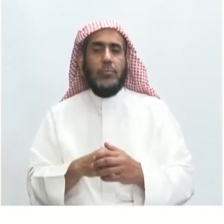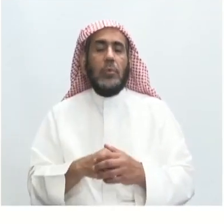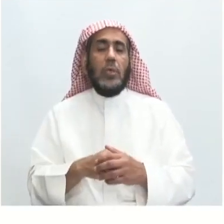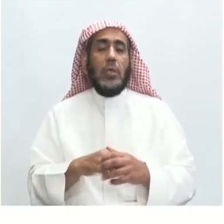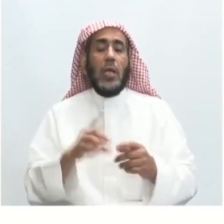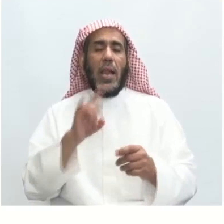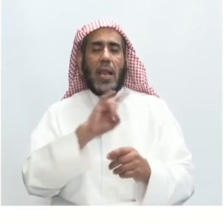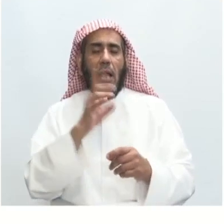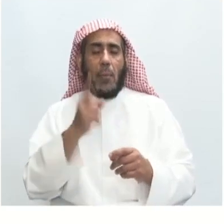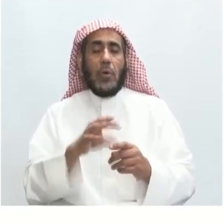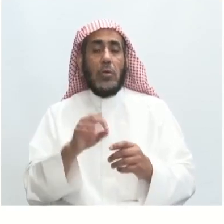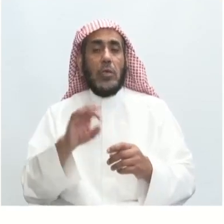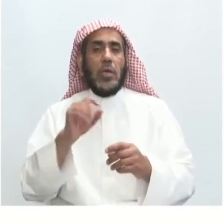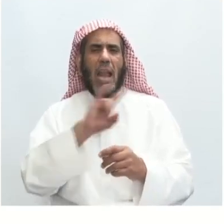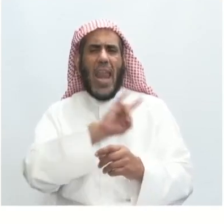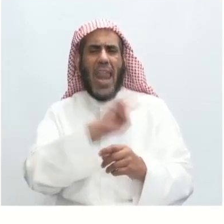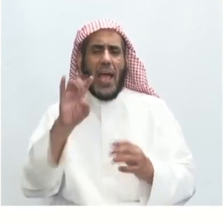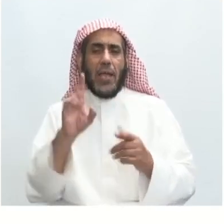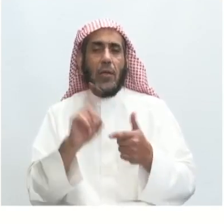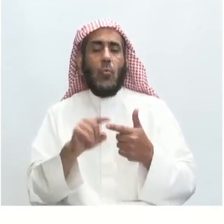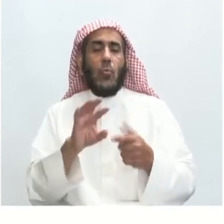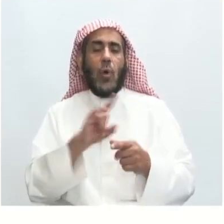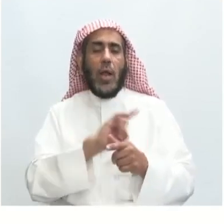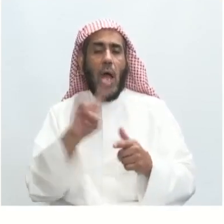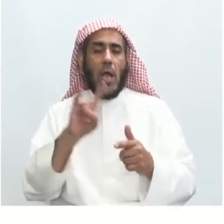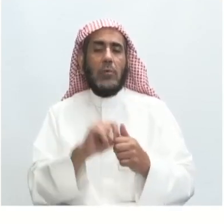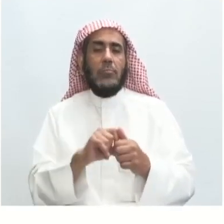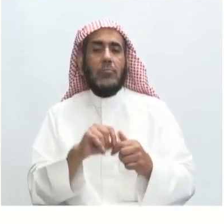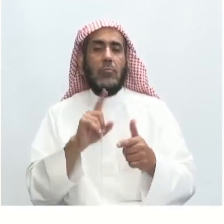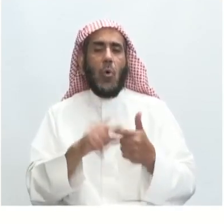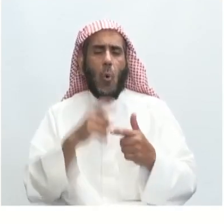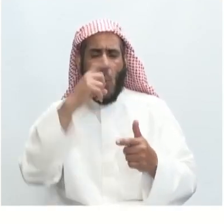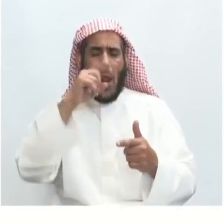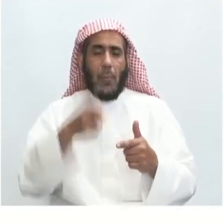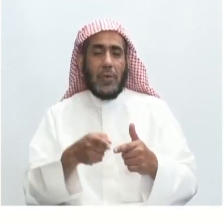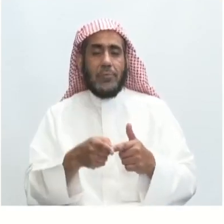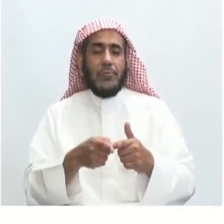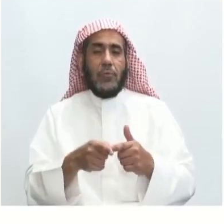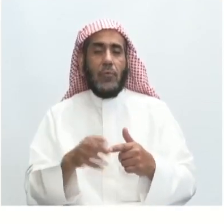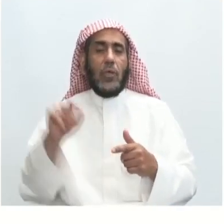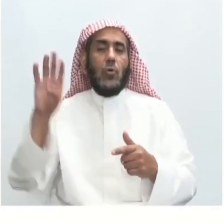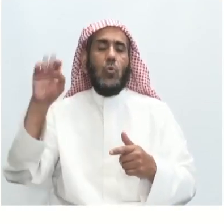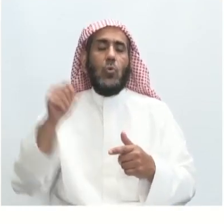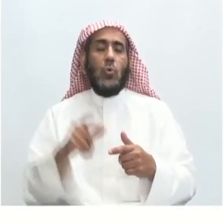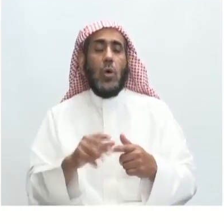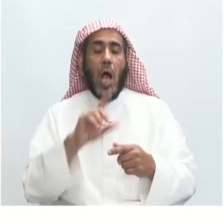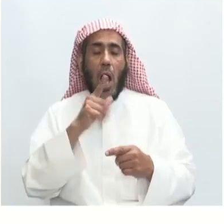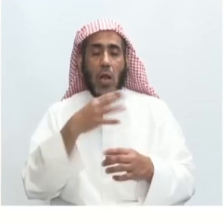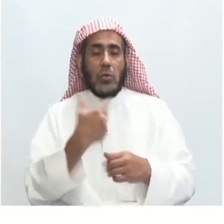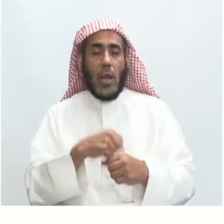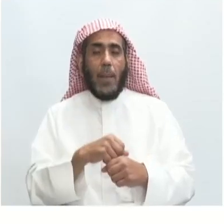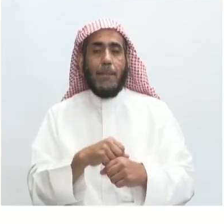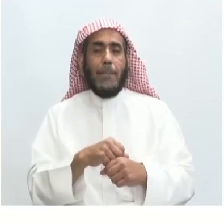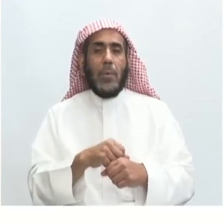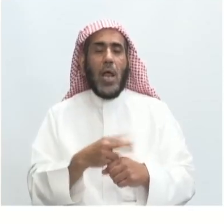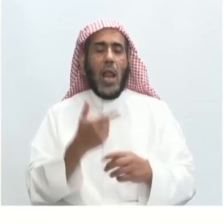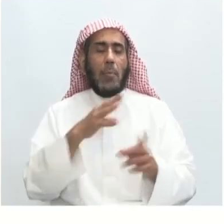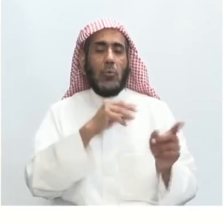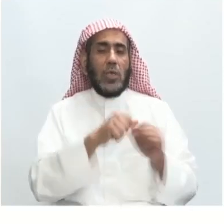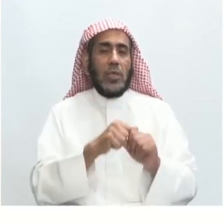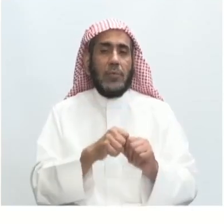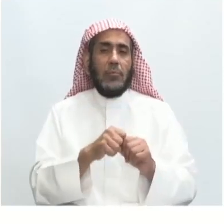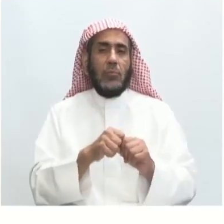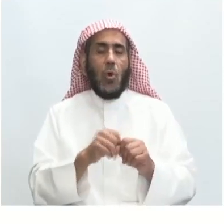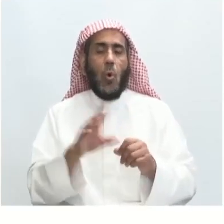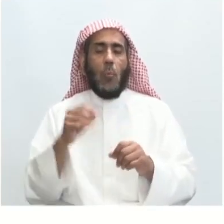اذا النهي في لا تبغضوا ولا تحاسدوا ولا تدابروا والامر في كونوا قال رسول الله صلى الله عليه وسلم لابي موسى الاشعري